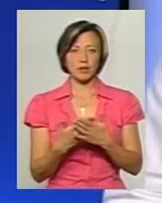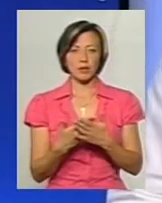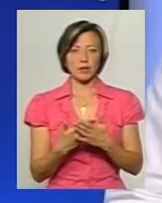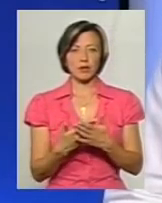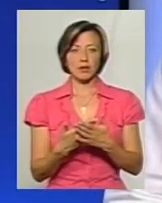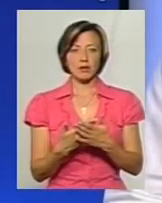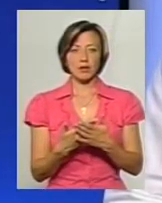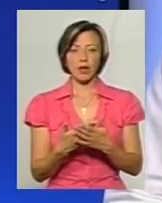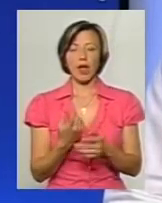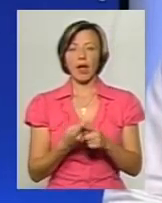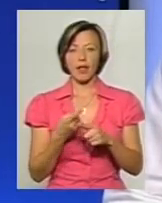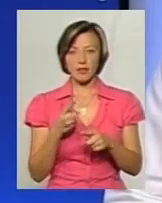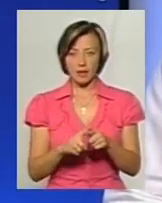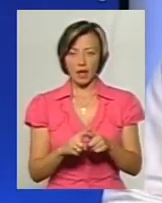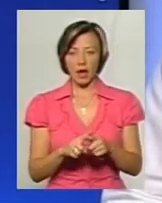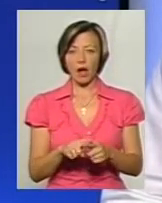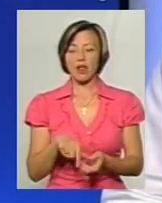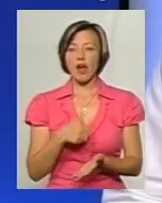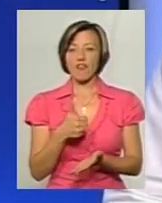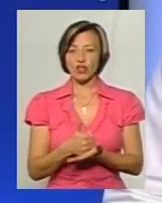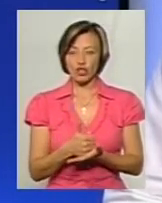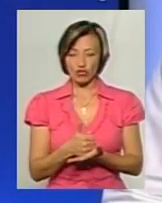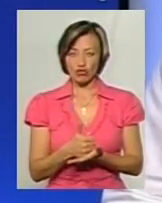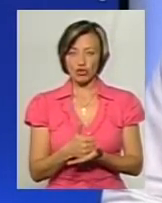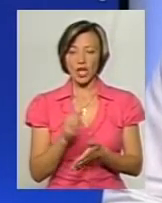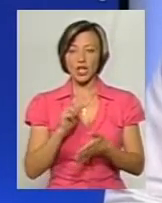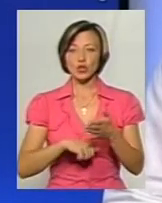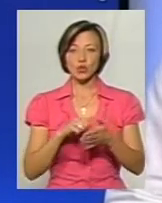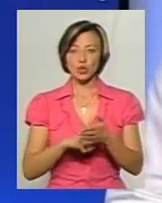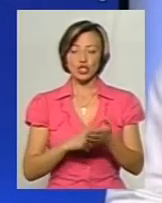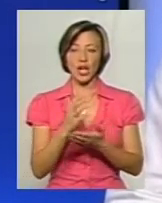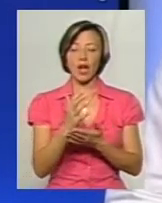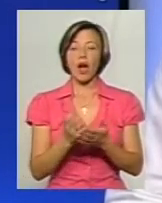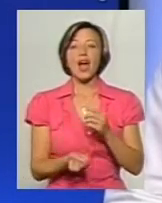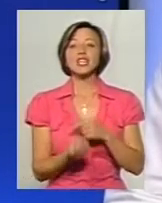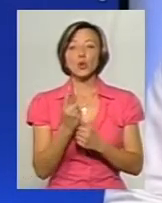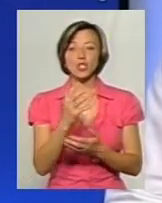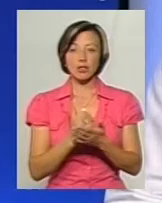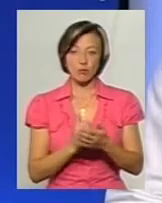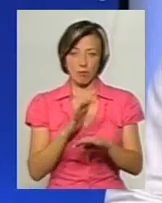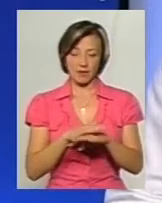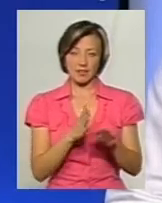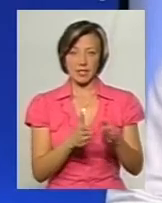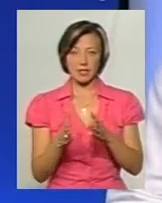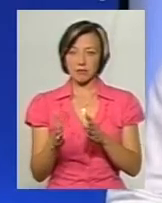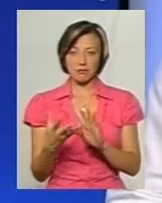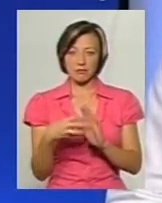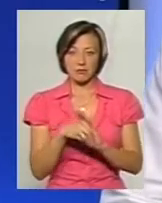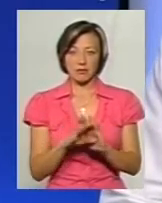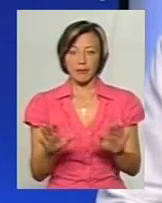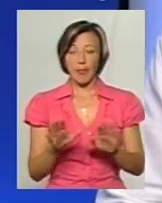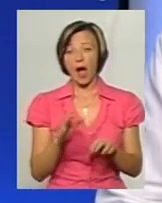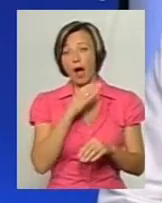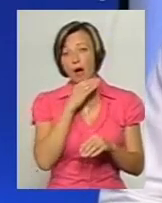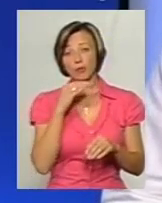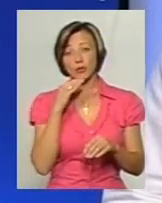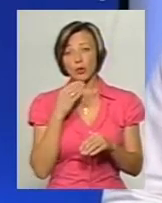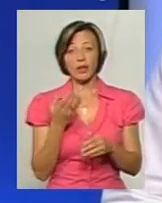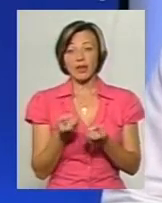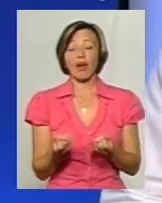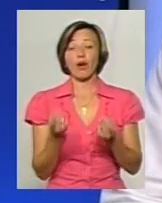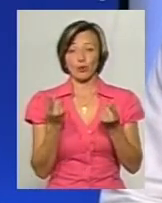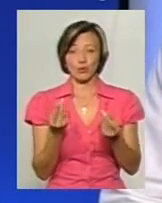по крайней мере, этот главнейший источник ресурса пока в банковскую систему не идет. А во многом и неоткуда